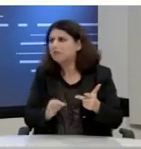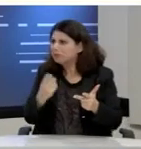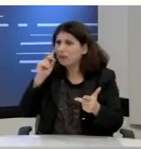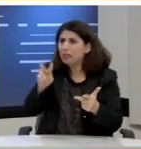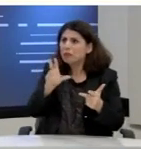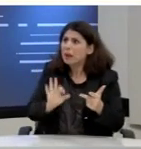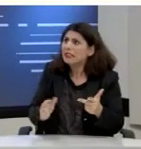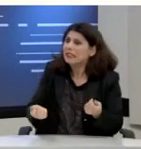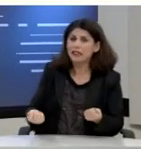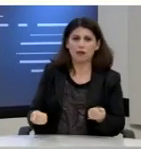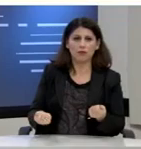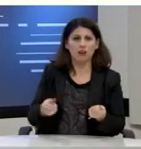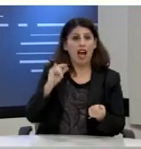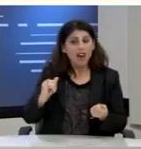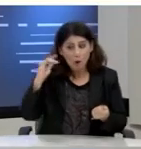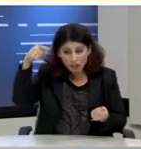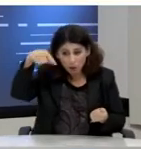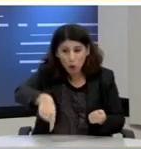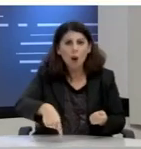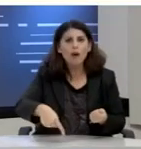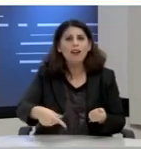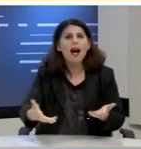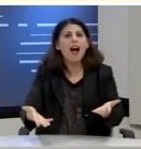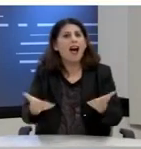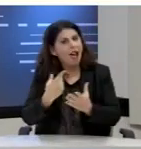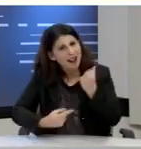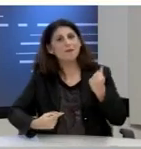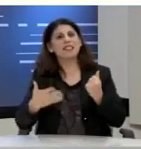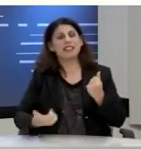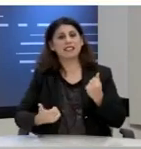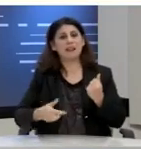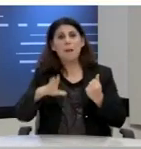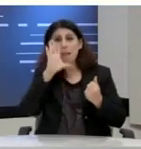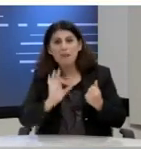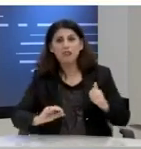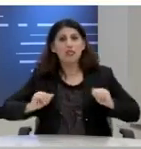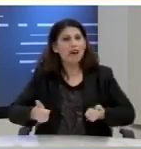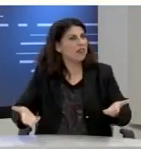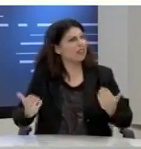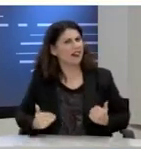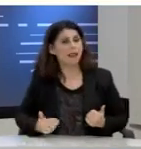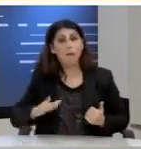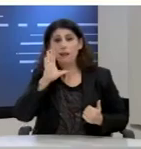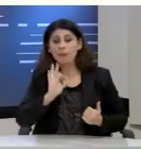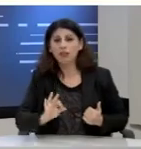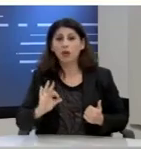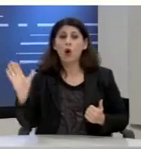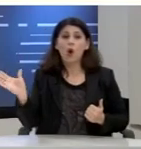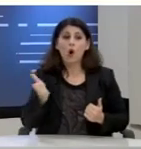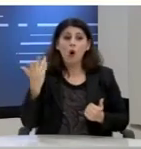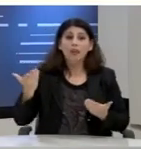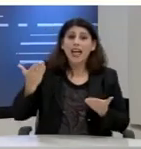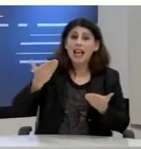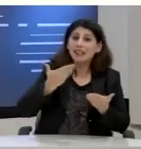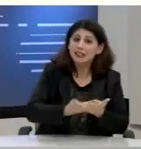πω, εξακολουθεί να σας λείπει. Δεν έχετε θάρρος και ρεαλισμό να δείτε την πραγματικότητα. Διότι η πραγματικότητα είναι ότι ό,τι αιτήματα